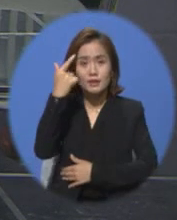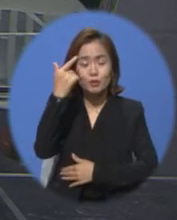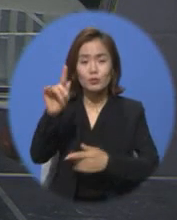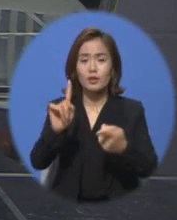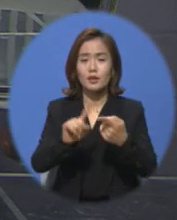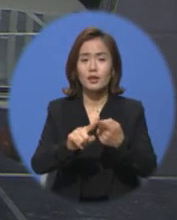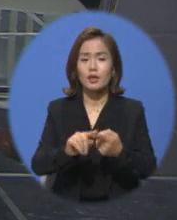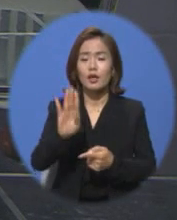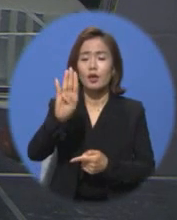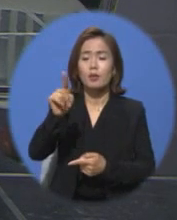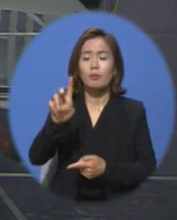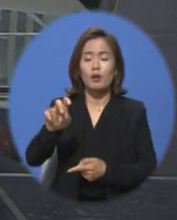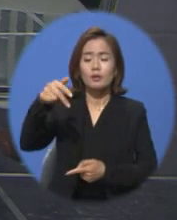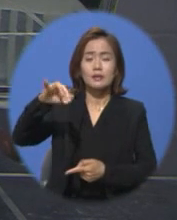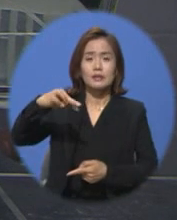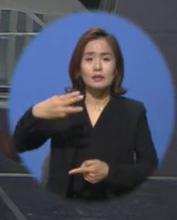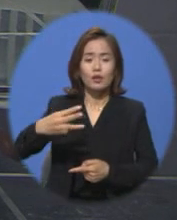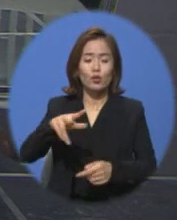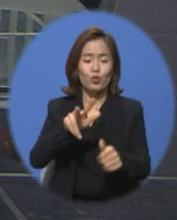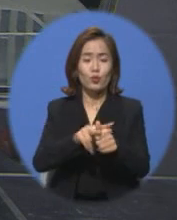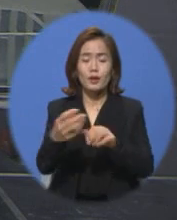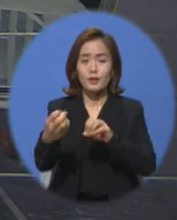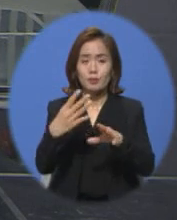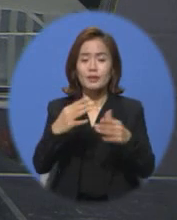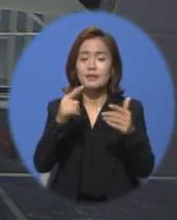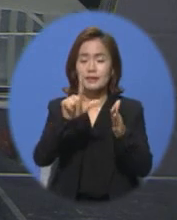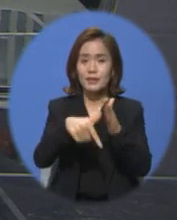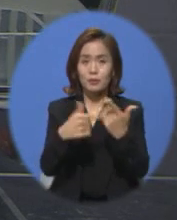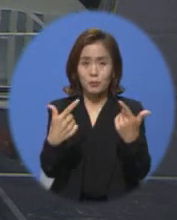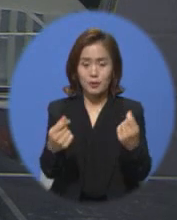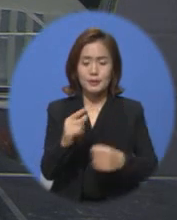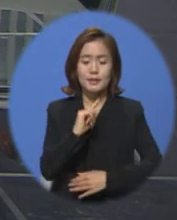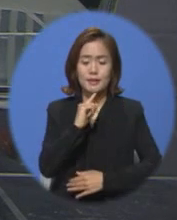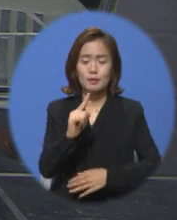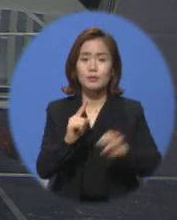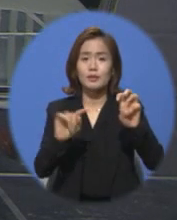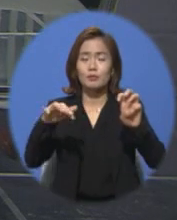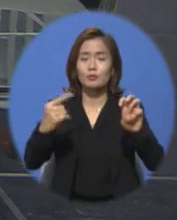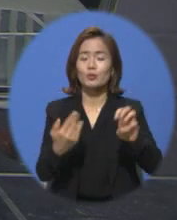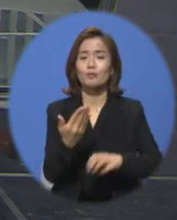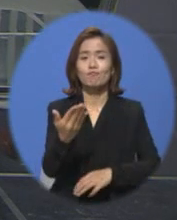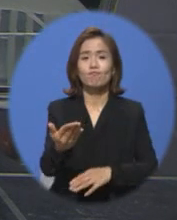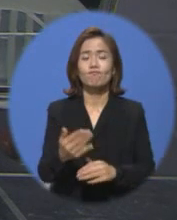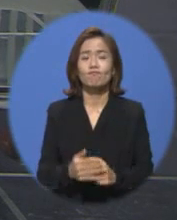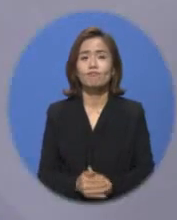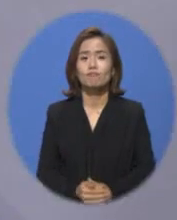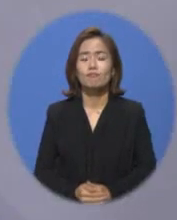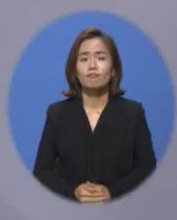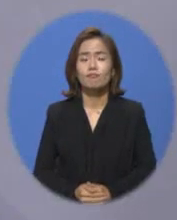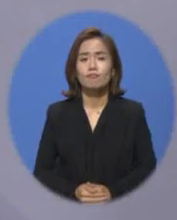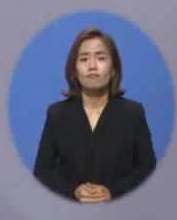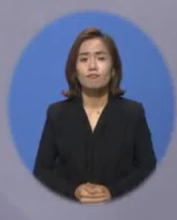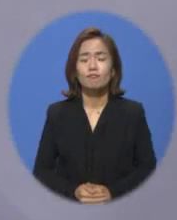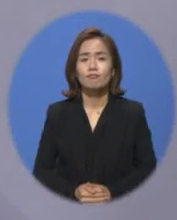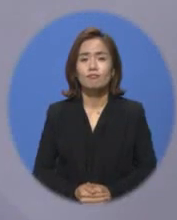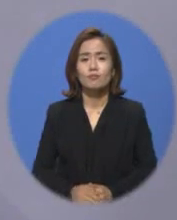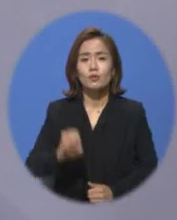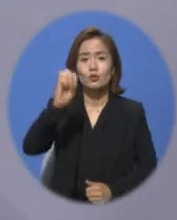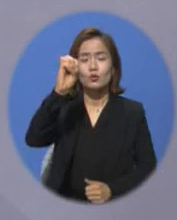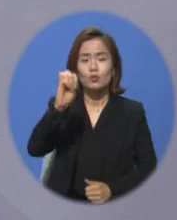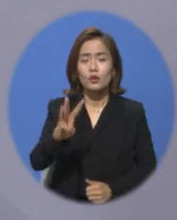같은 흔한질문에대한범기철후보의답변을들어보겠습니다.또한1 분30초의시간이주어집니다. 예